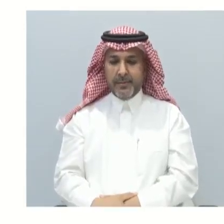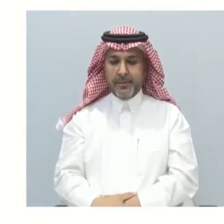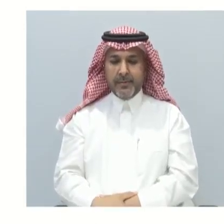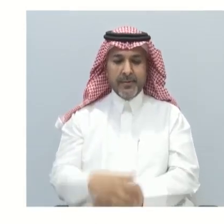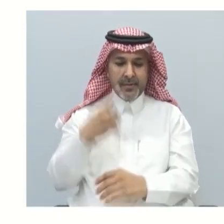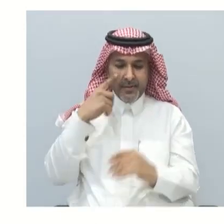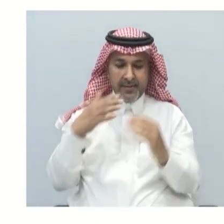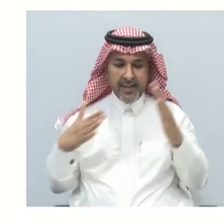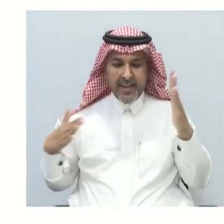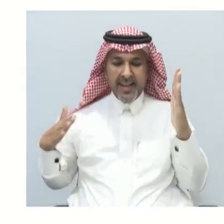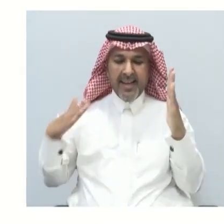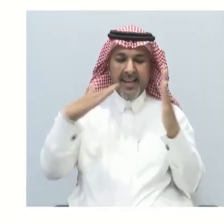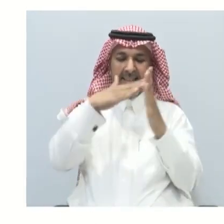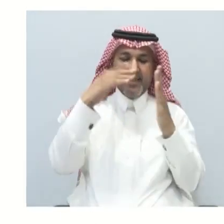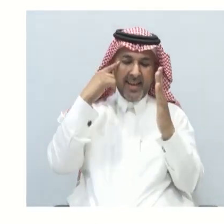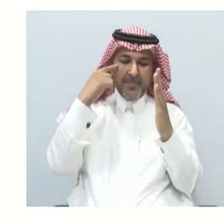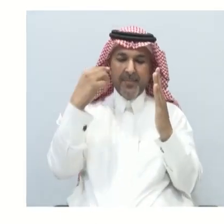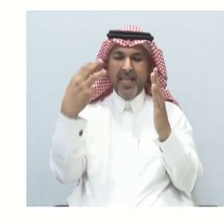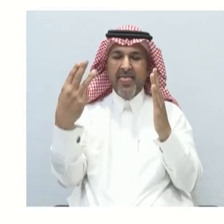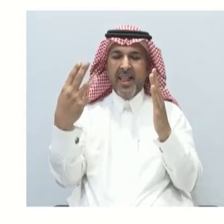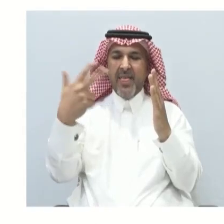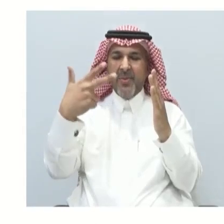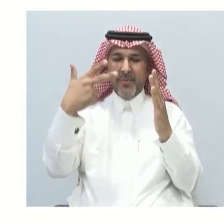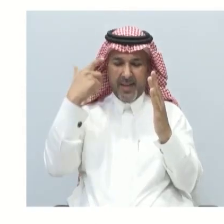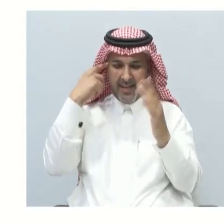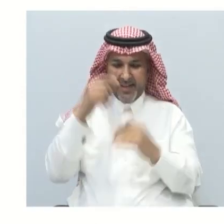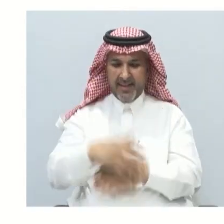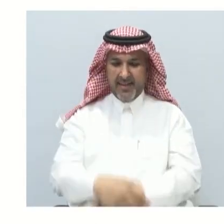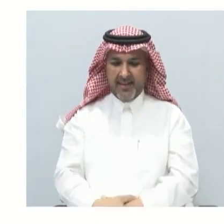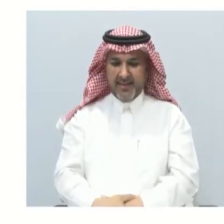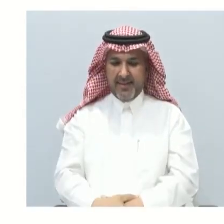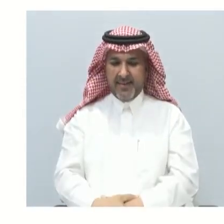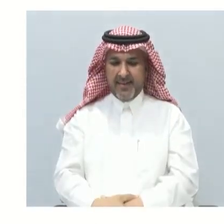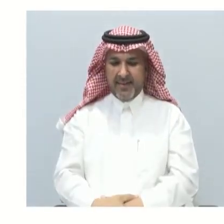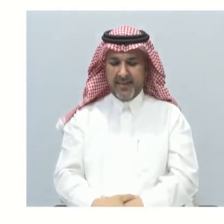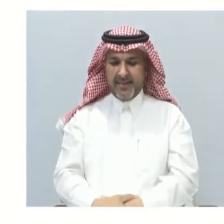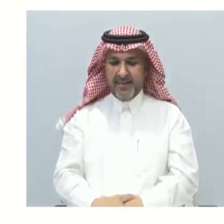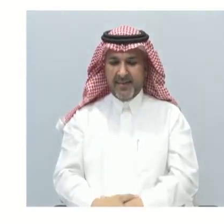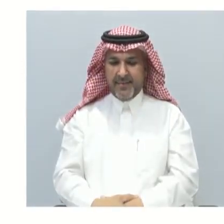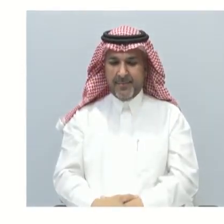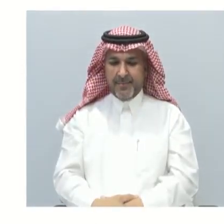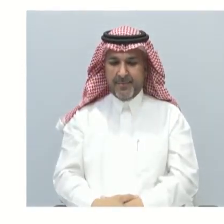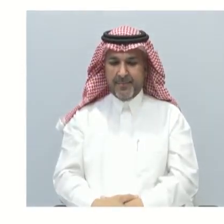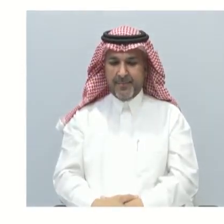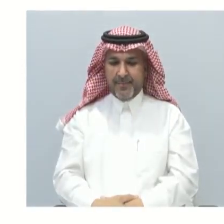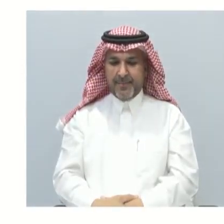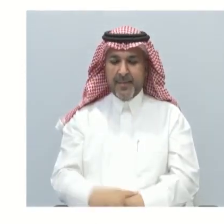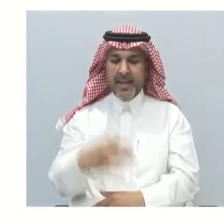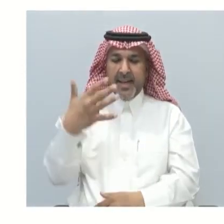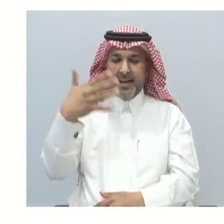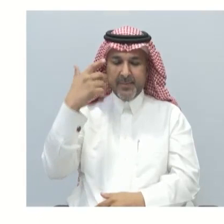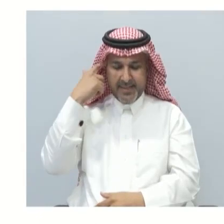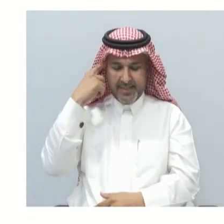انا لو مشيت حاصل الى 83 مقطع واي وهذه لو مشيت يعني بصوره كامله ممكن اصل الى ال 50 يعني